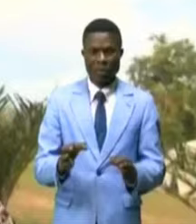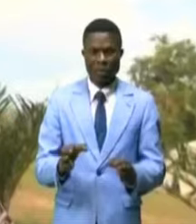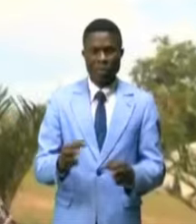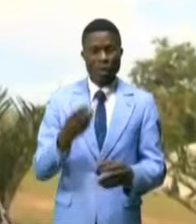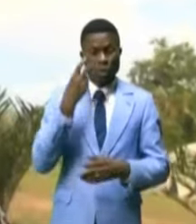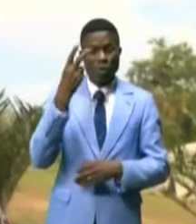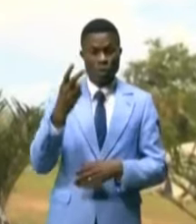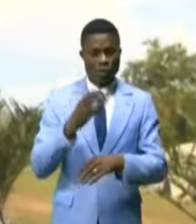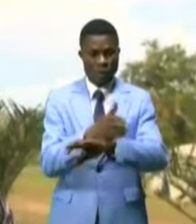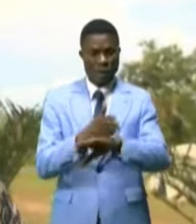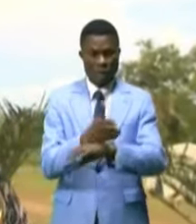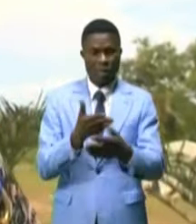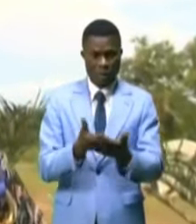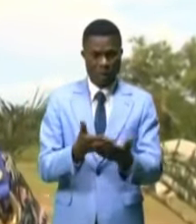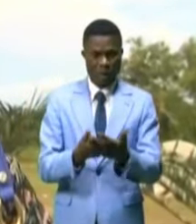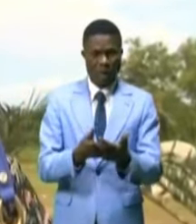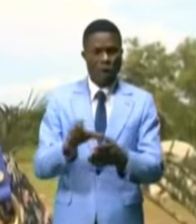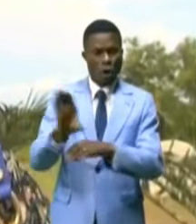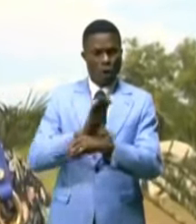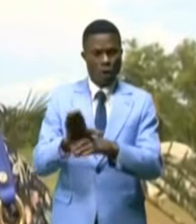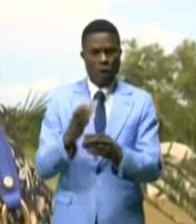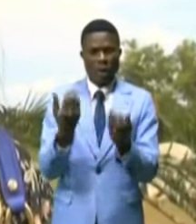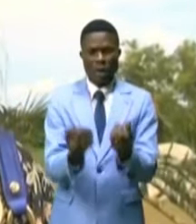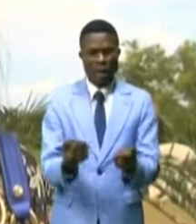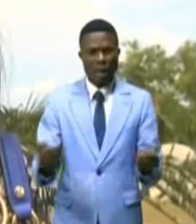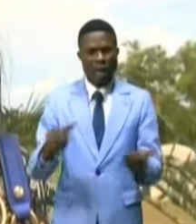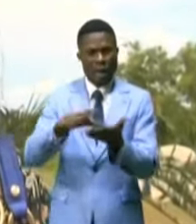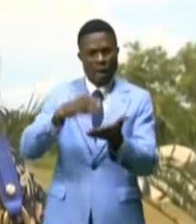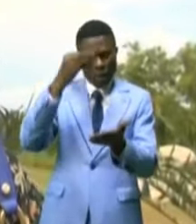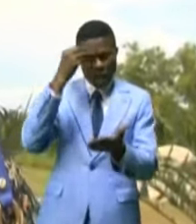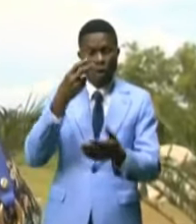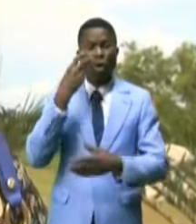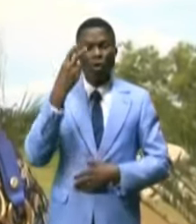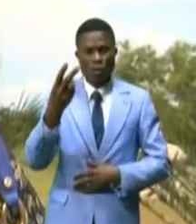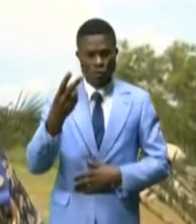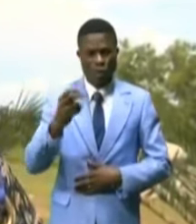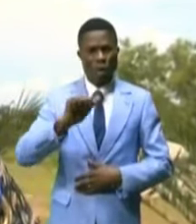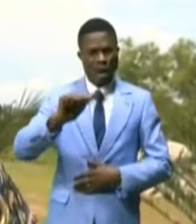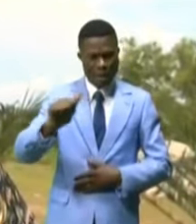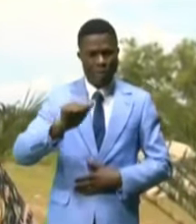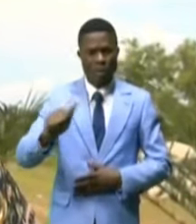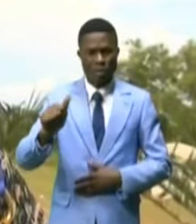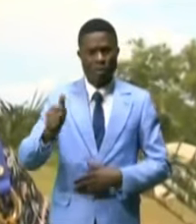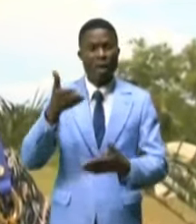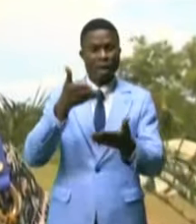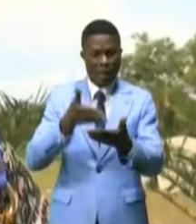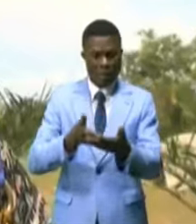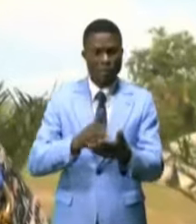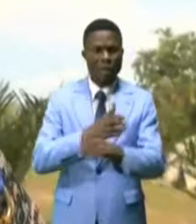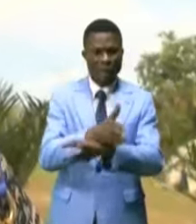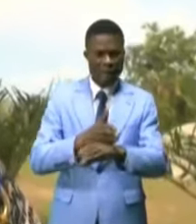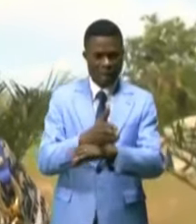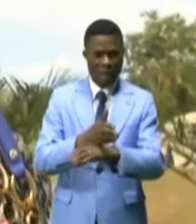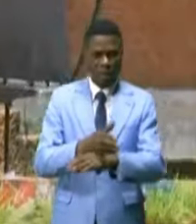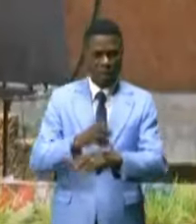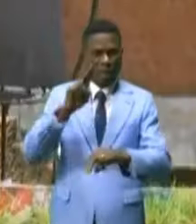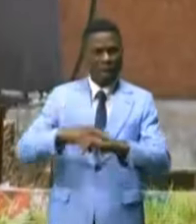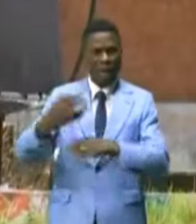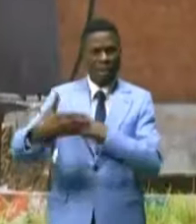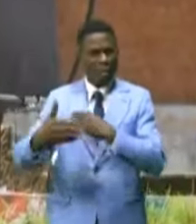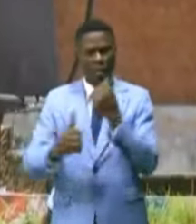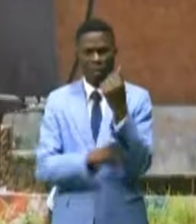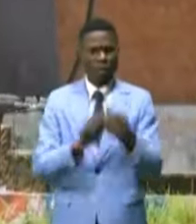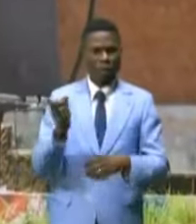cette leçon-là, en tout cas, les enfants ont palpé de leurs yeux. Ils ont vu ces espèces-là qu'ils ne trouvent pas à la cité.